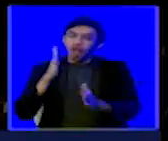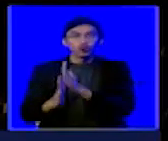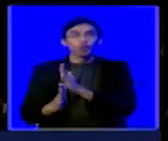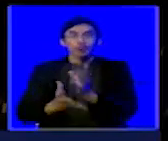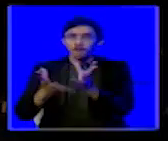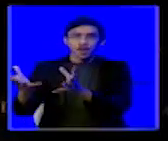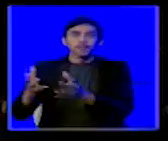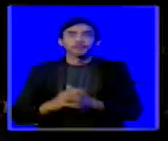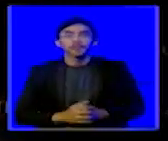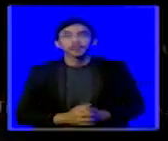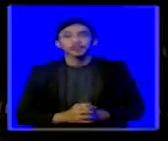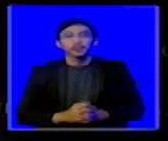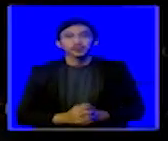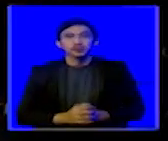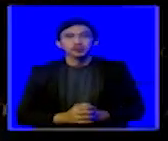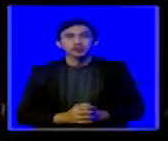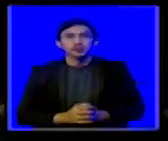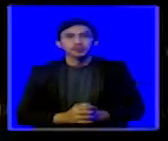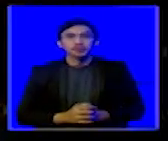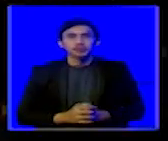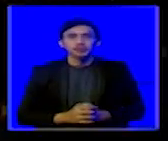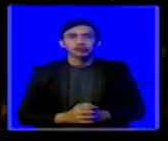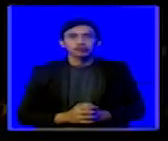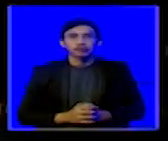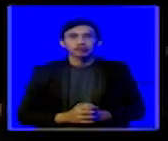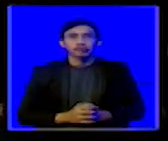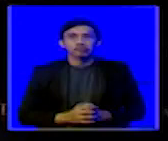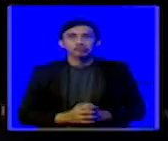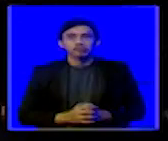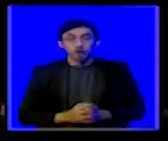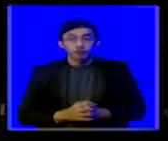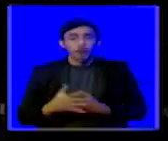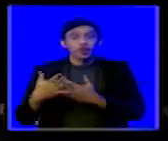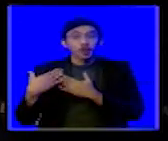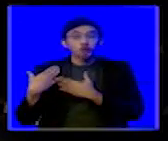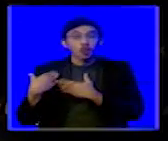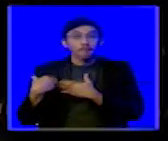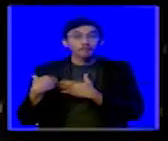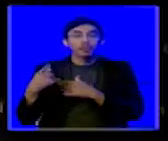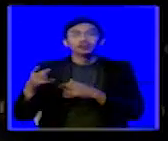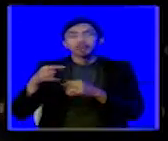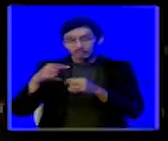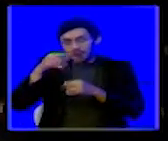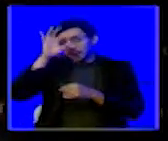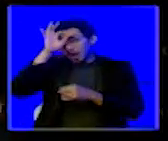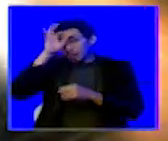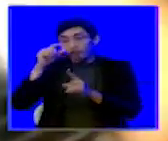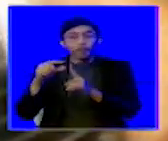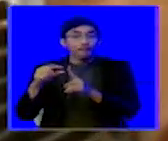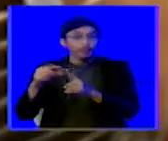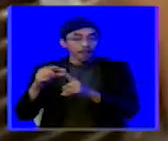Ya, untuk penyegelan akan dilakukan oleh Satpol PP dan kami akan melakukan polis lain di tempat ini.